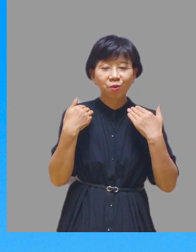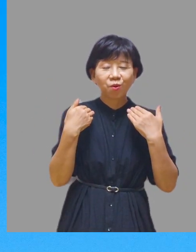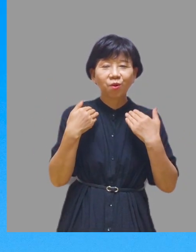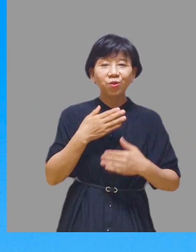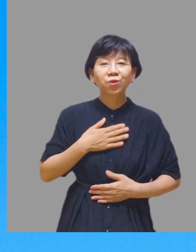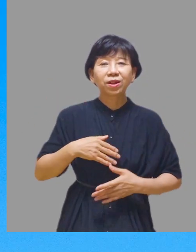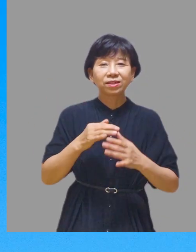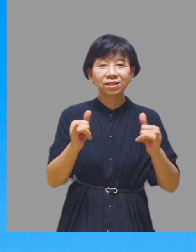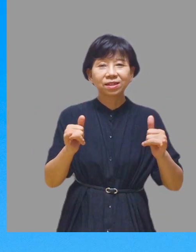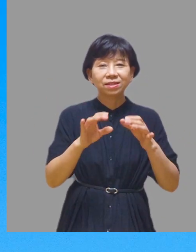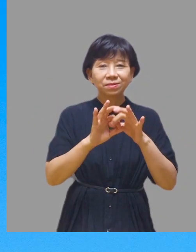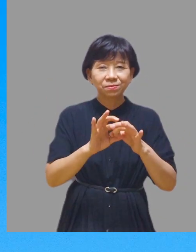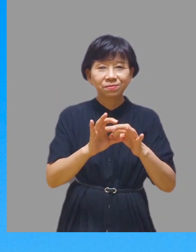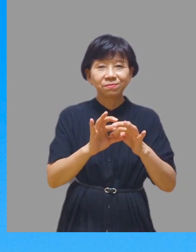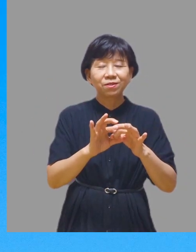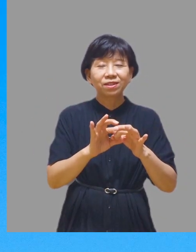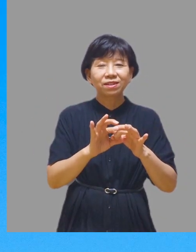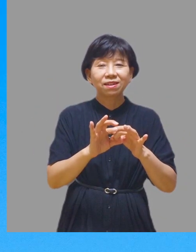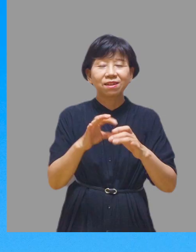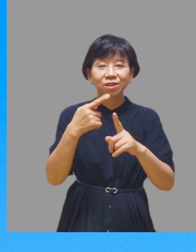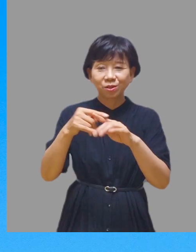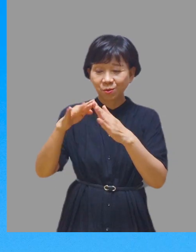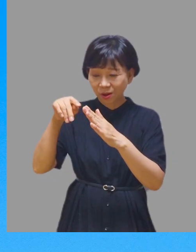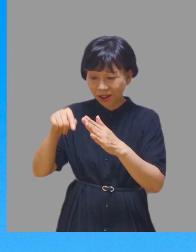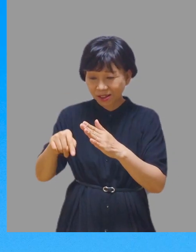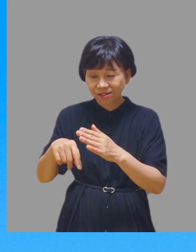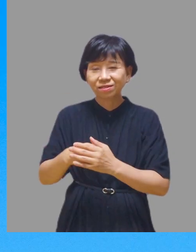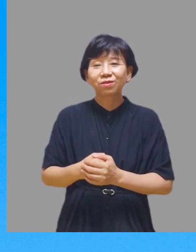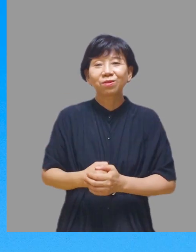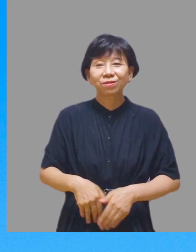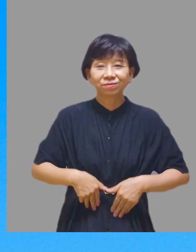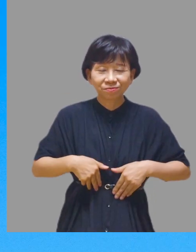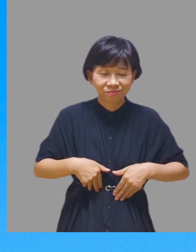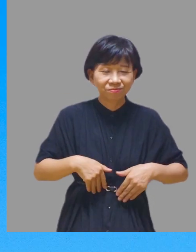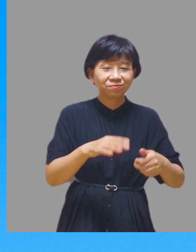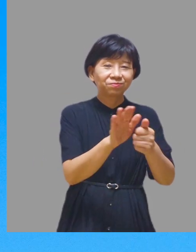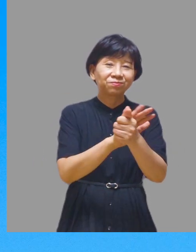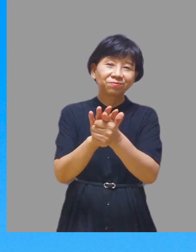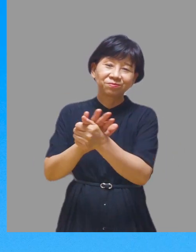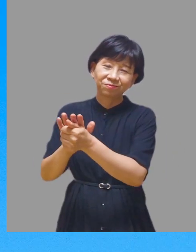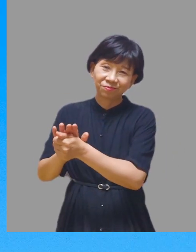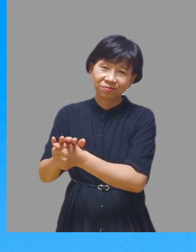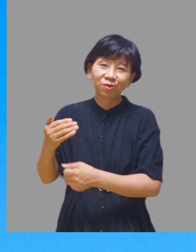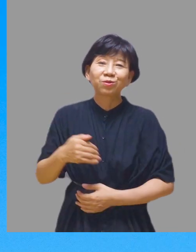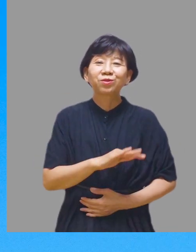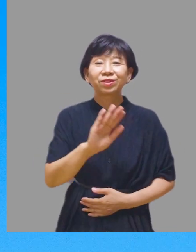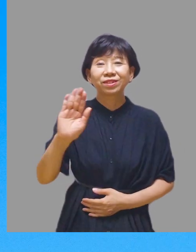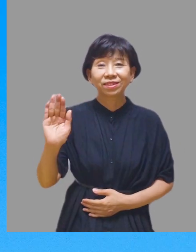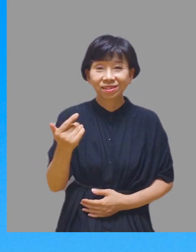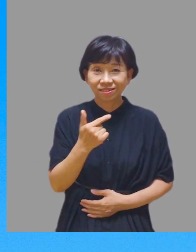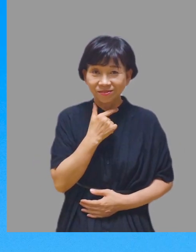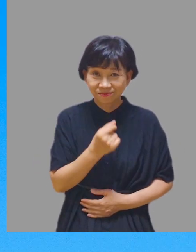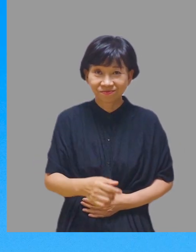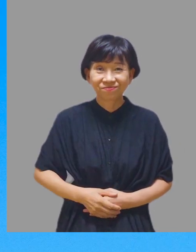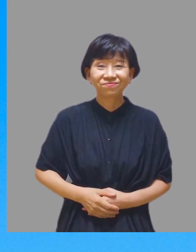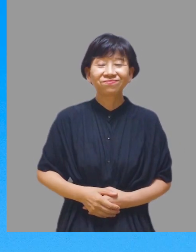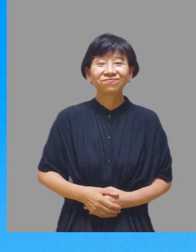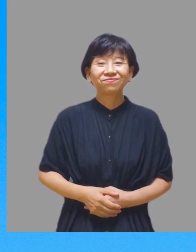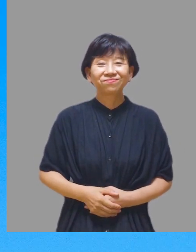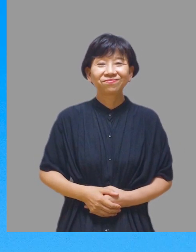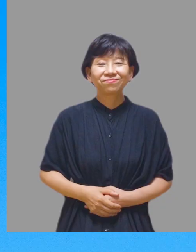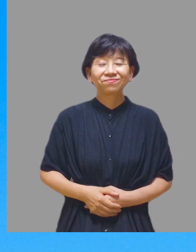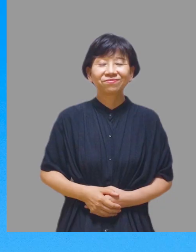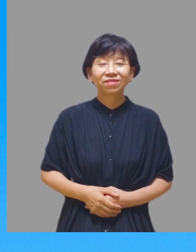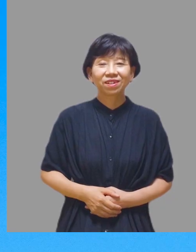교회 안에서조차도 그렇게 섬길 수 있는 우리 모두가 되실 수 있기를 소망합니다.